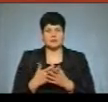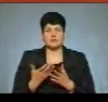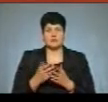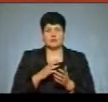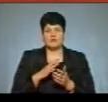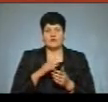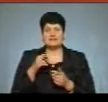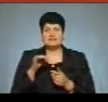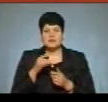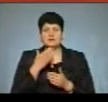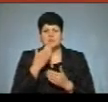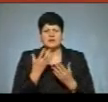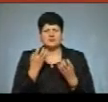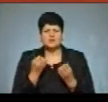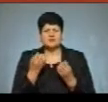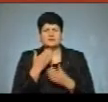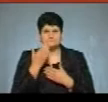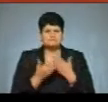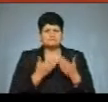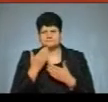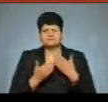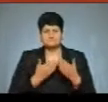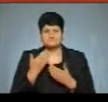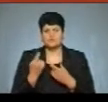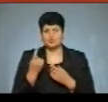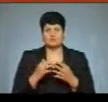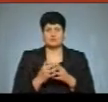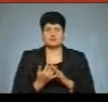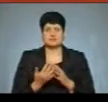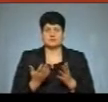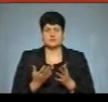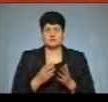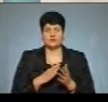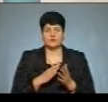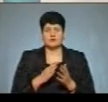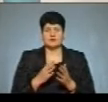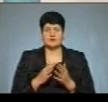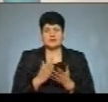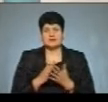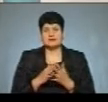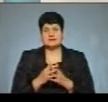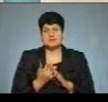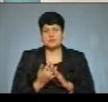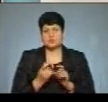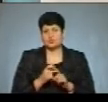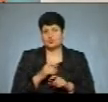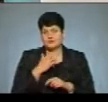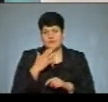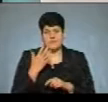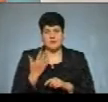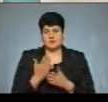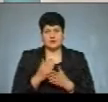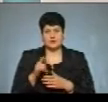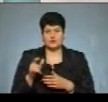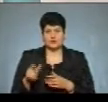диспетчер задає ще додаткові питання, тому що ну, в одному ж селі бувають такі, є такі населені пункти, де дуже багато